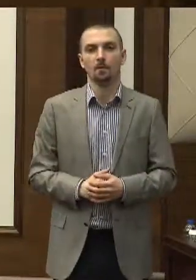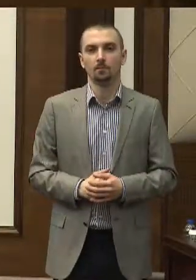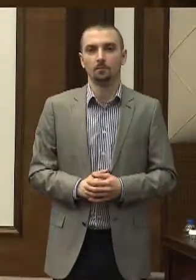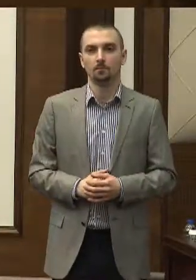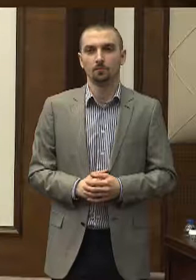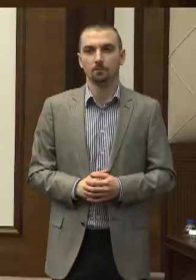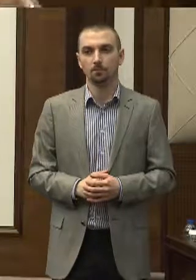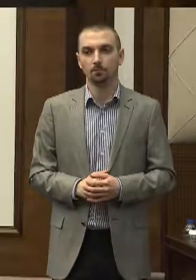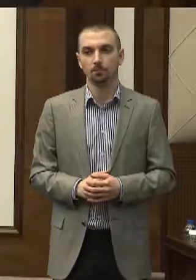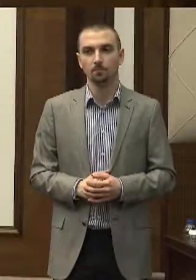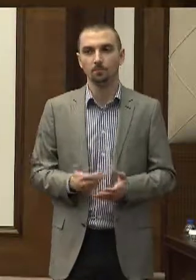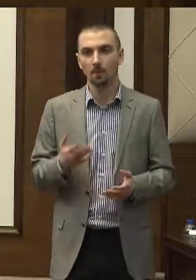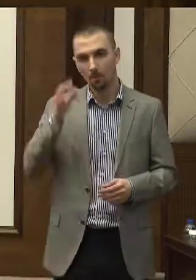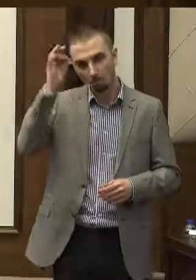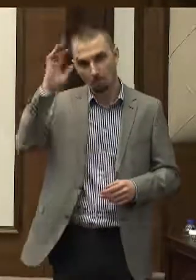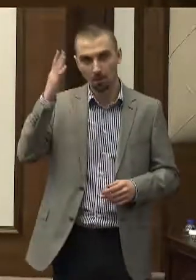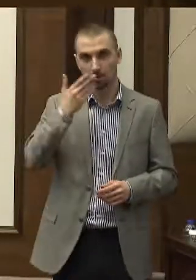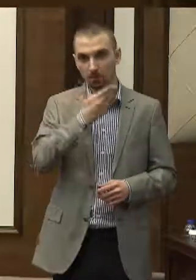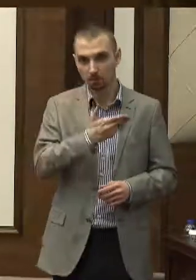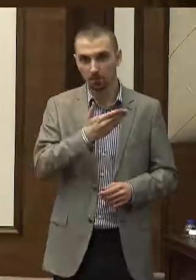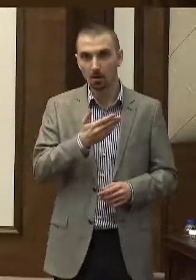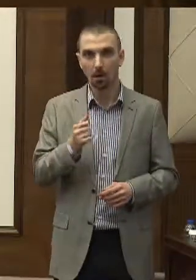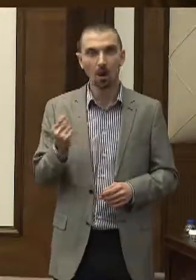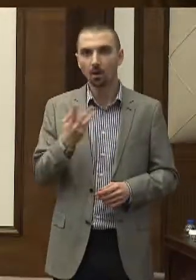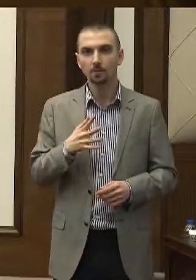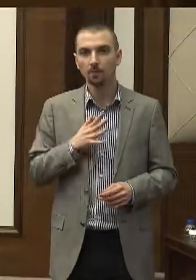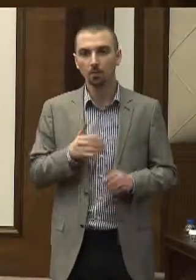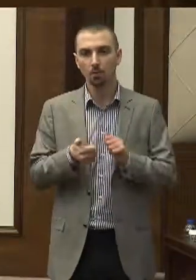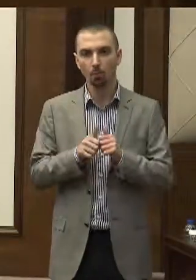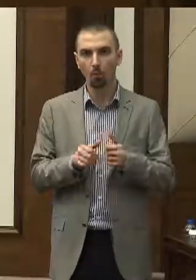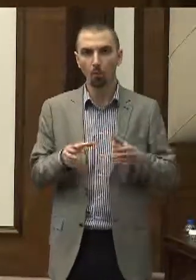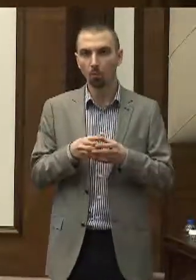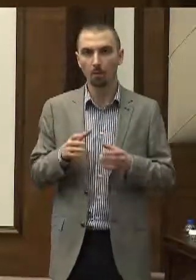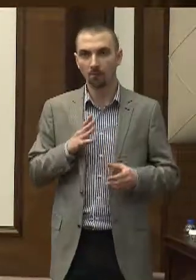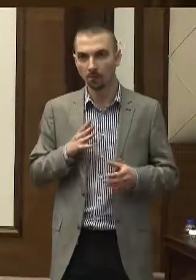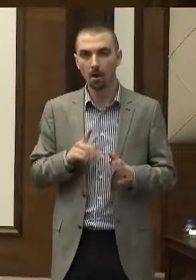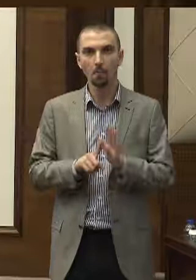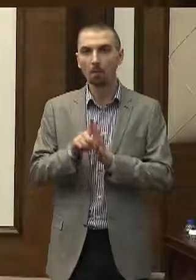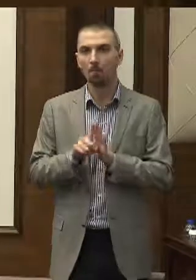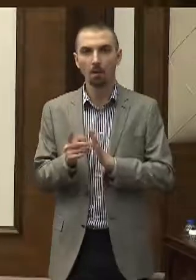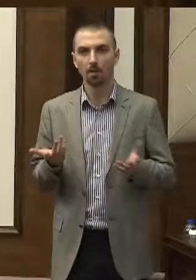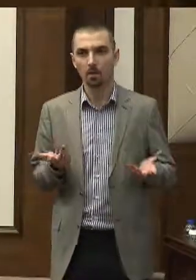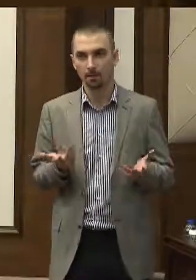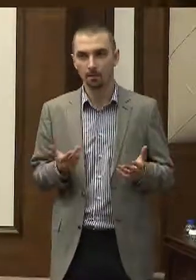Ben mukayese bakımından söylüyorum. Bakırköy'de kaç spor kulübü var, başarıları nedir?